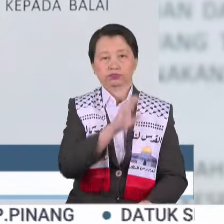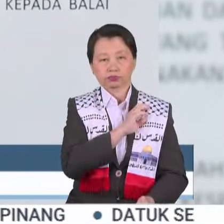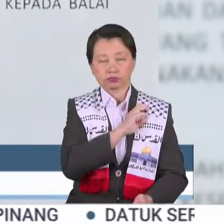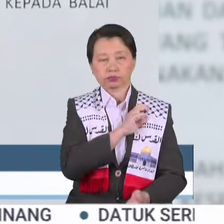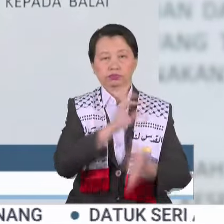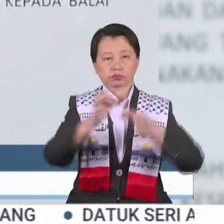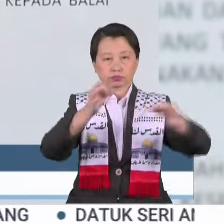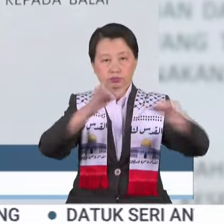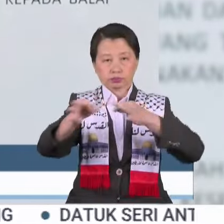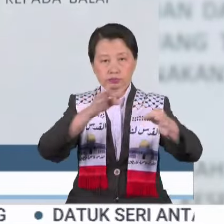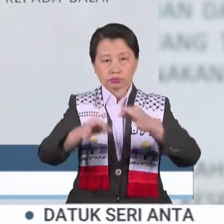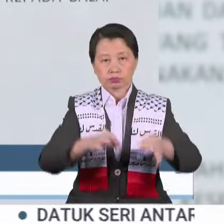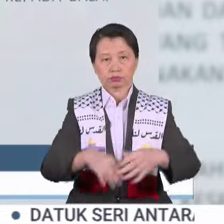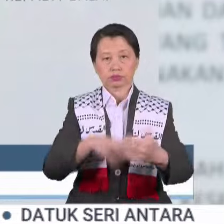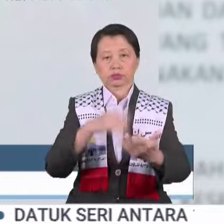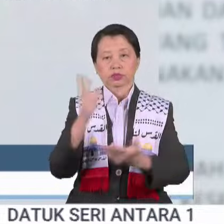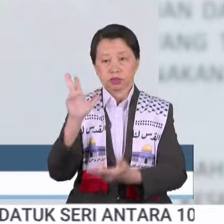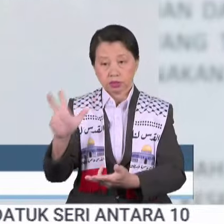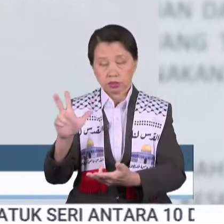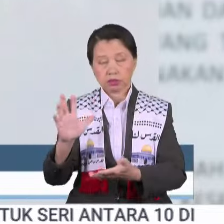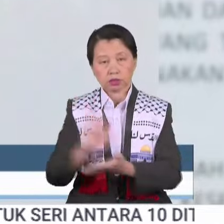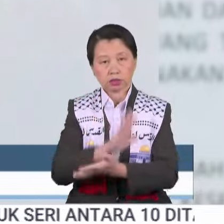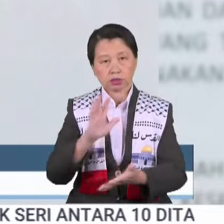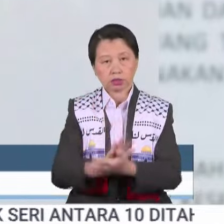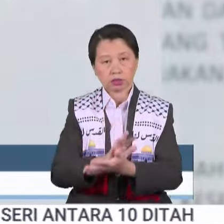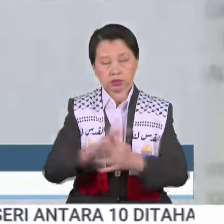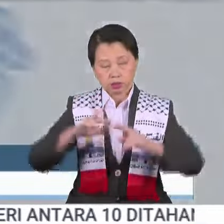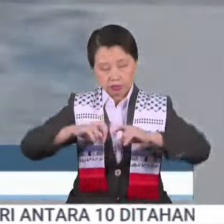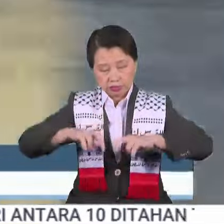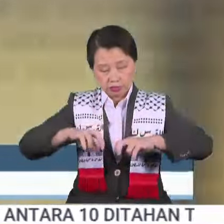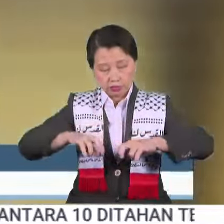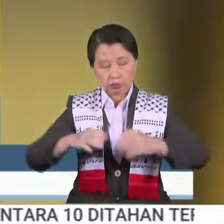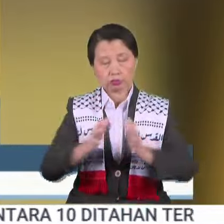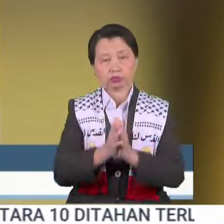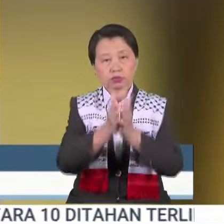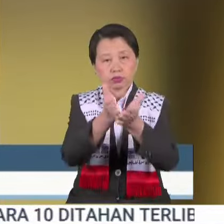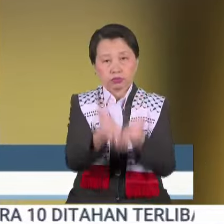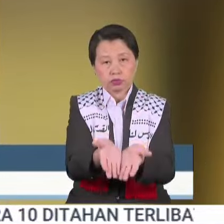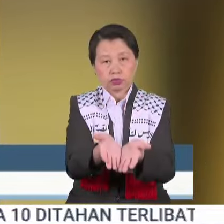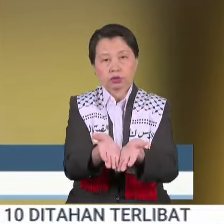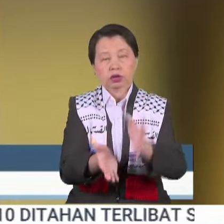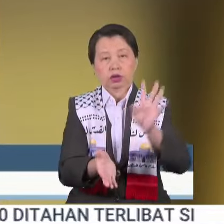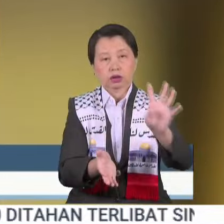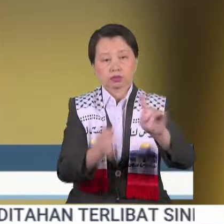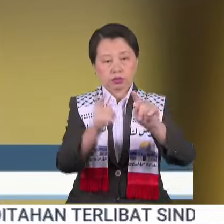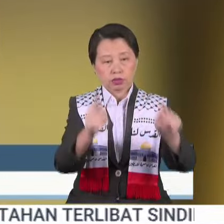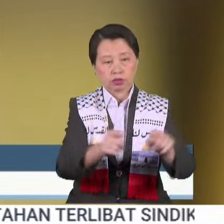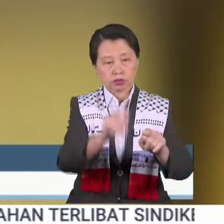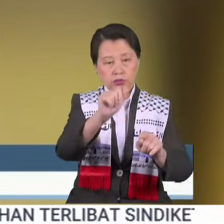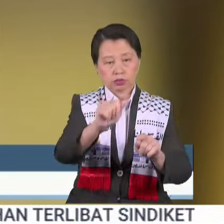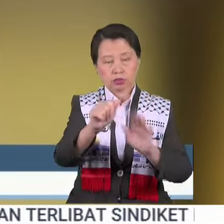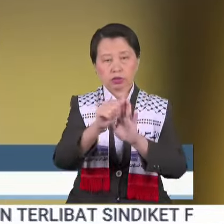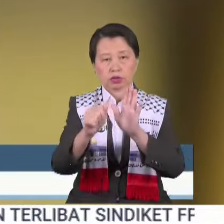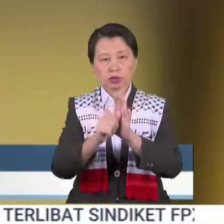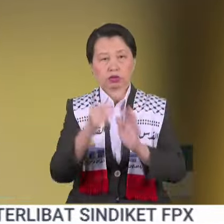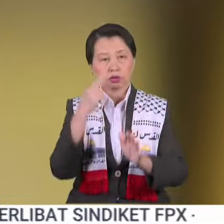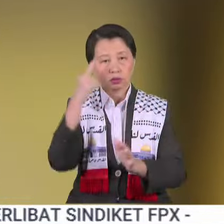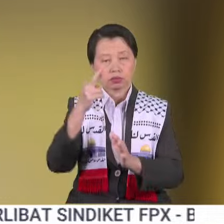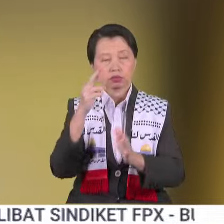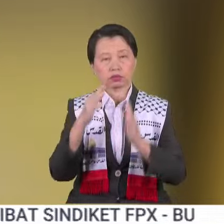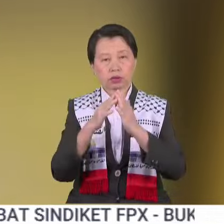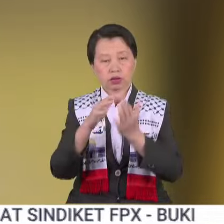Ashmon menjelaskan 3 kertas siasatan telah pun dibuka di bawah Seksyen 4B-A Akta Rumah Judi